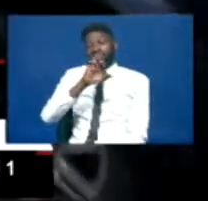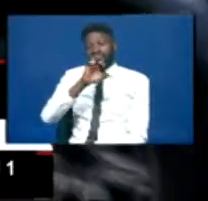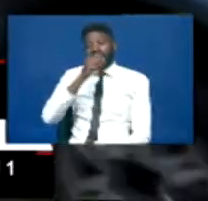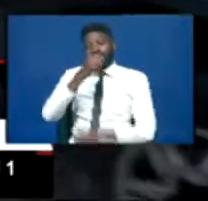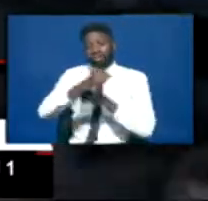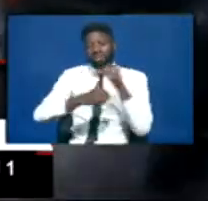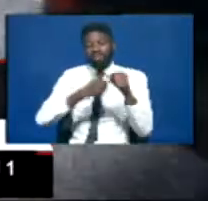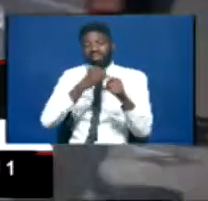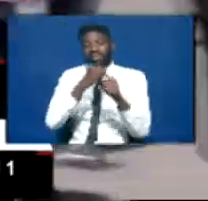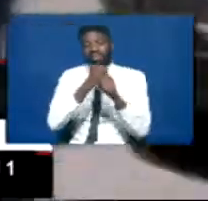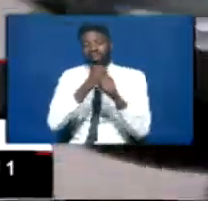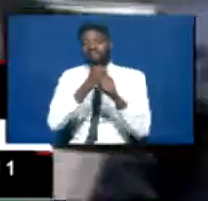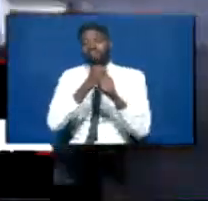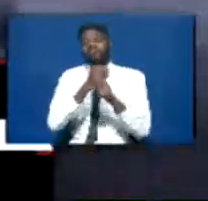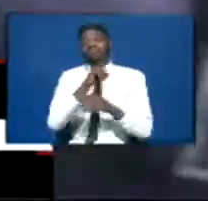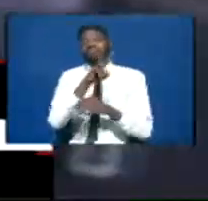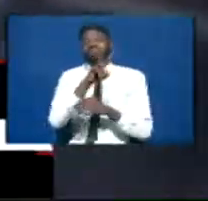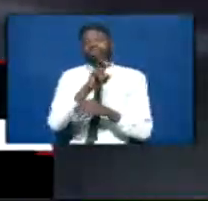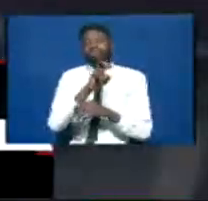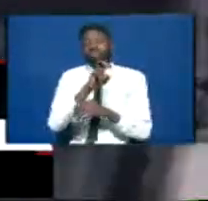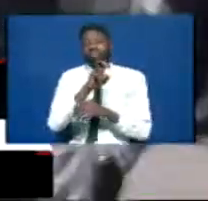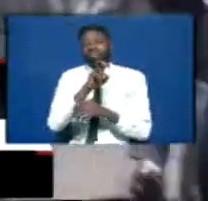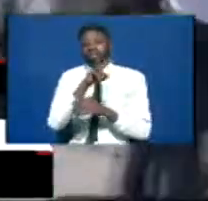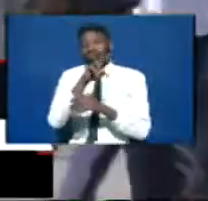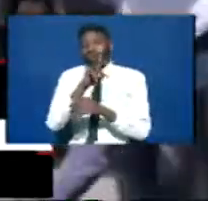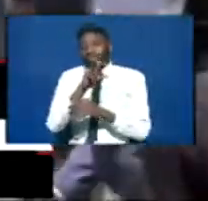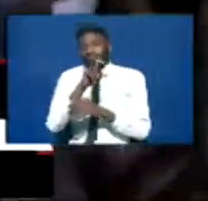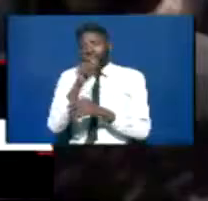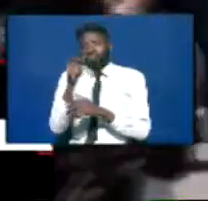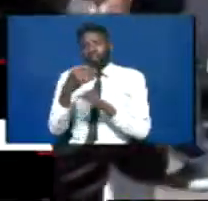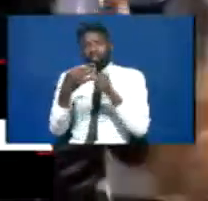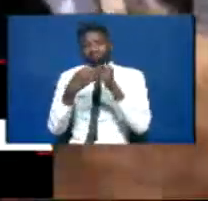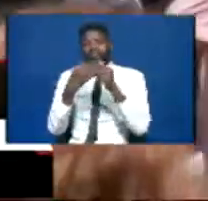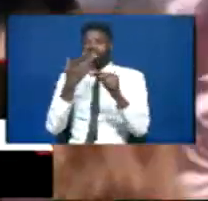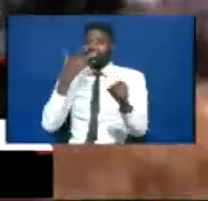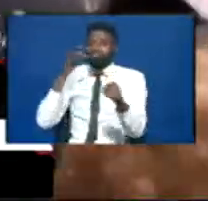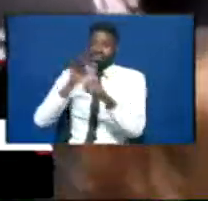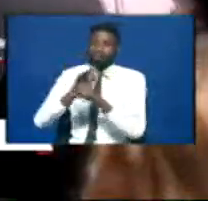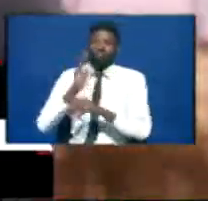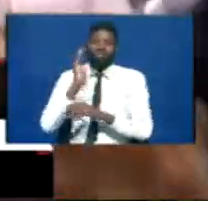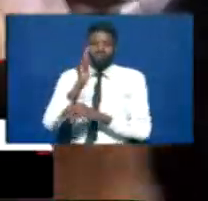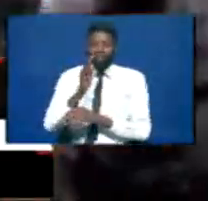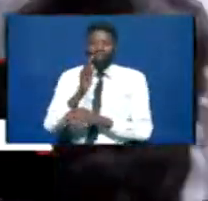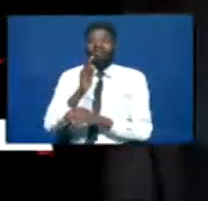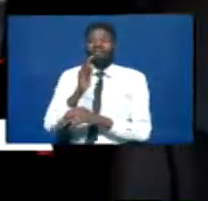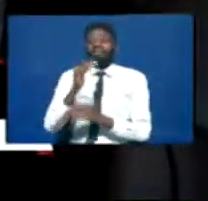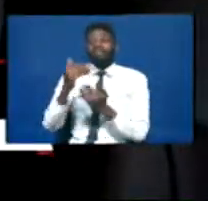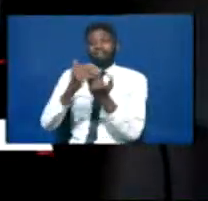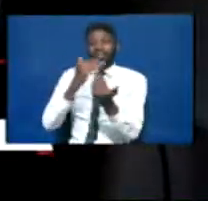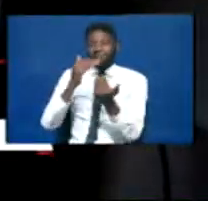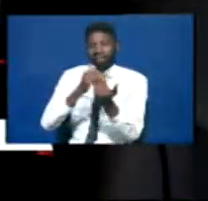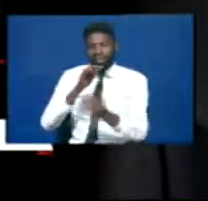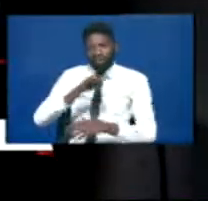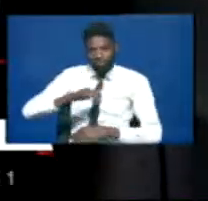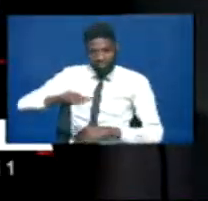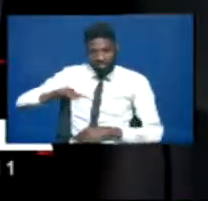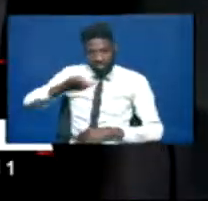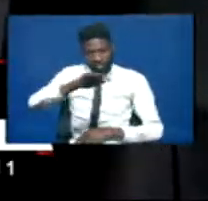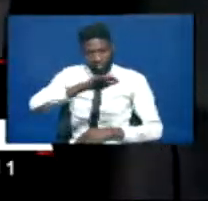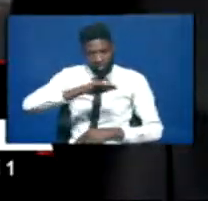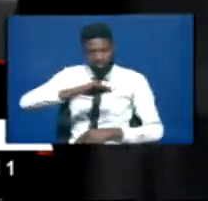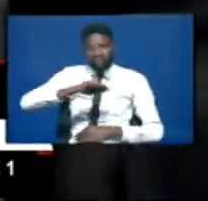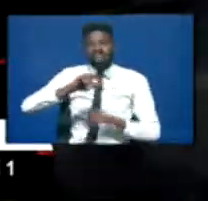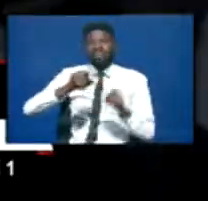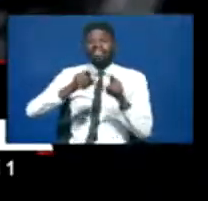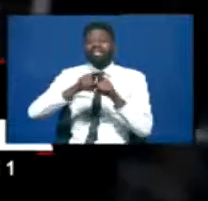2020, ambapo aliahidi kuhakikisha uwajibikaji katika matumizi ya mali asili, utunzaji na uhifadhi wa mifumo ekolojia, kupunguzwa